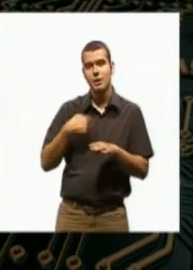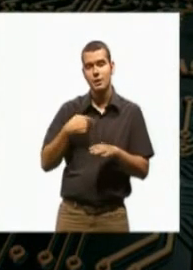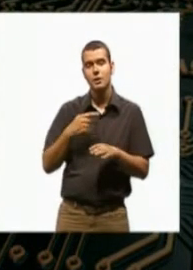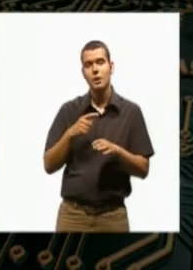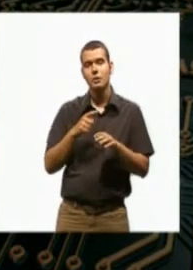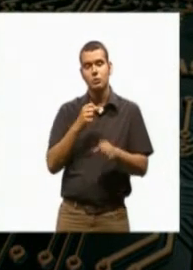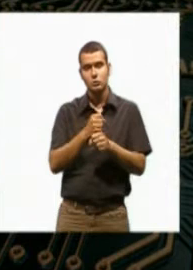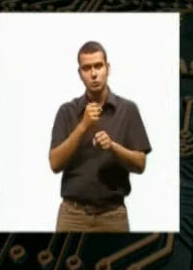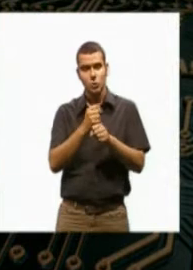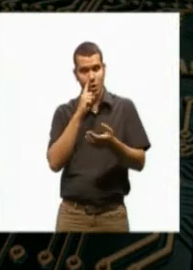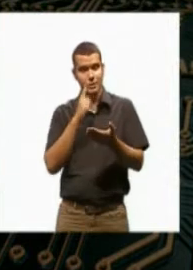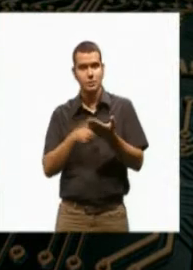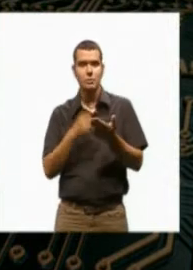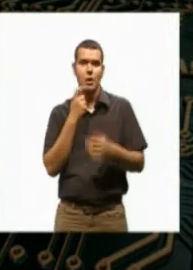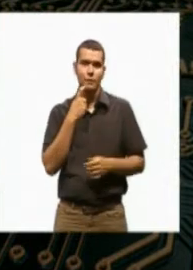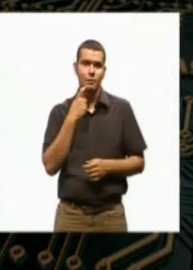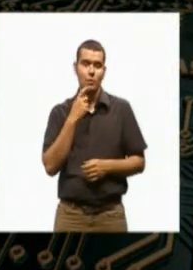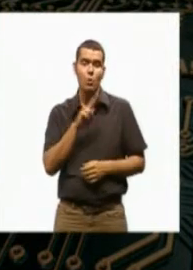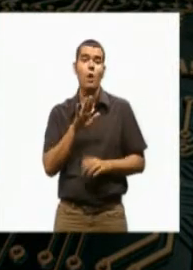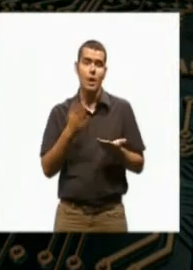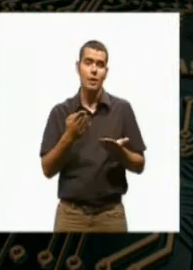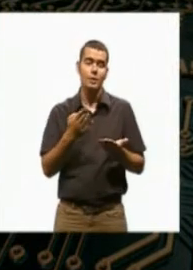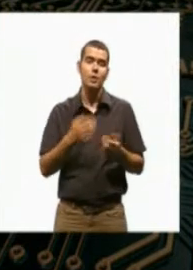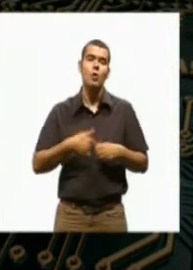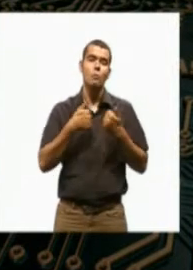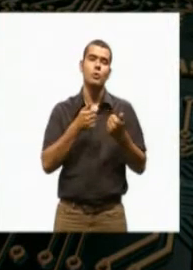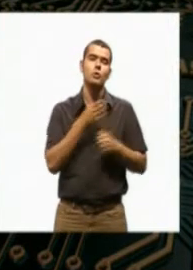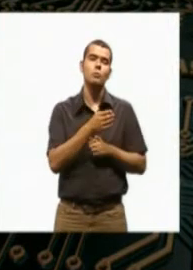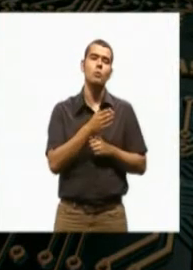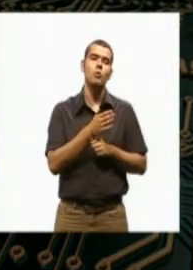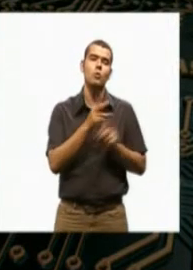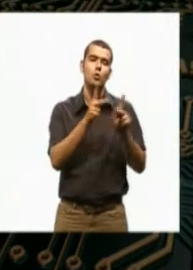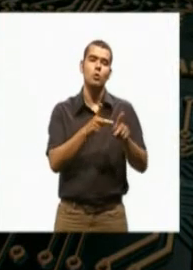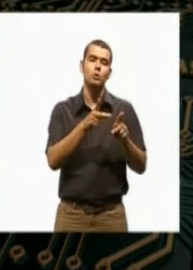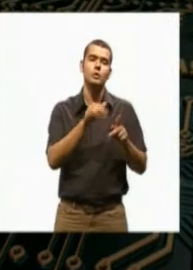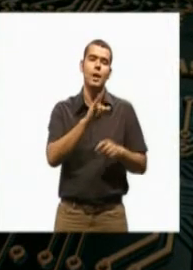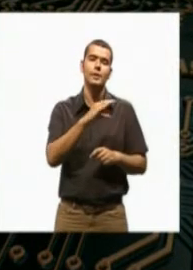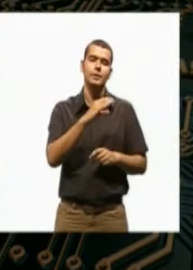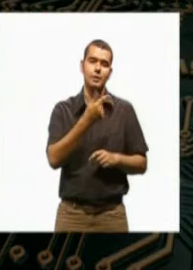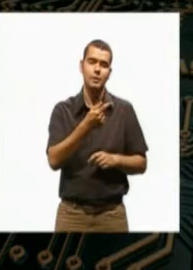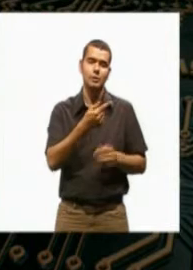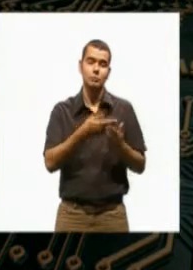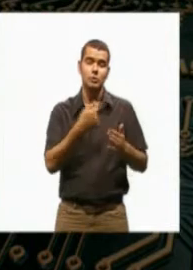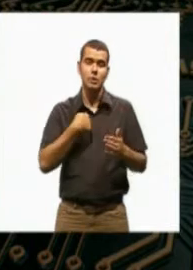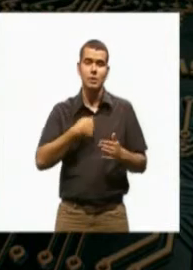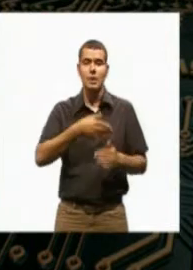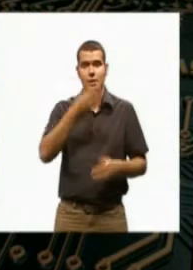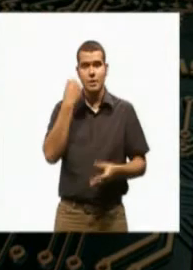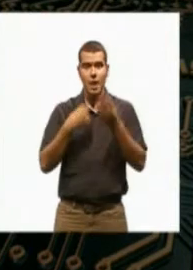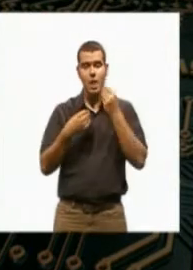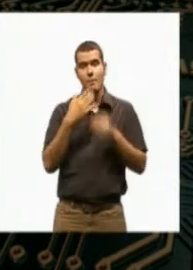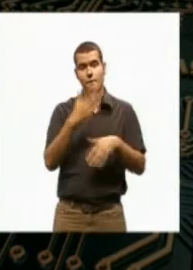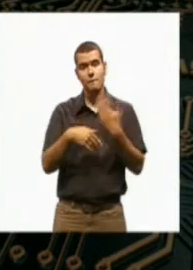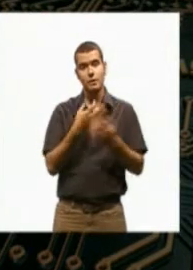u forzi tilfu xoll jgħu għandum zon i-comprinxion u-ddin fi xoll taħom importanti għal